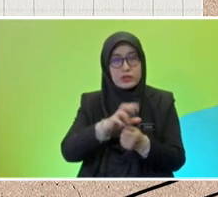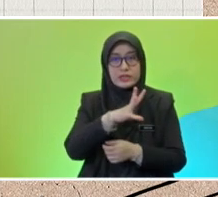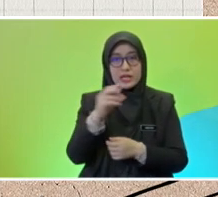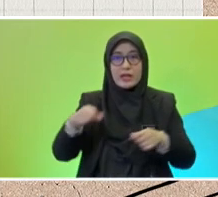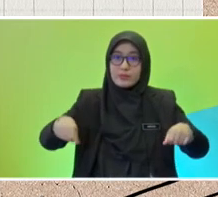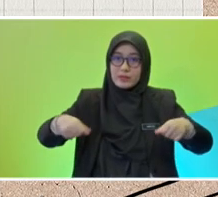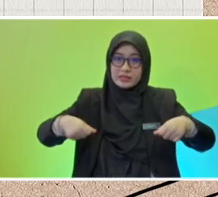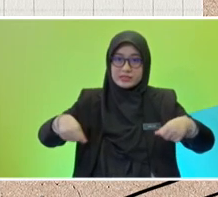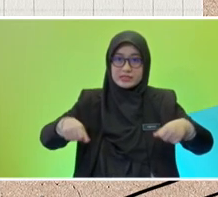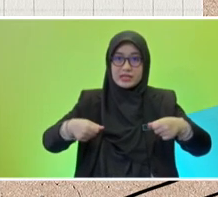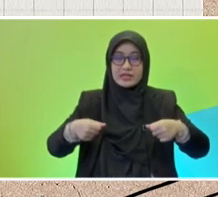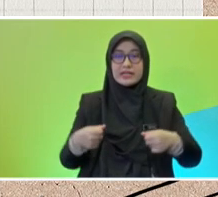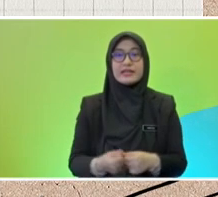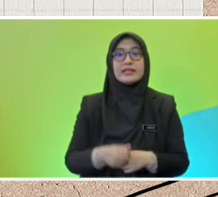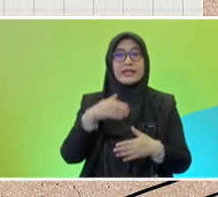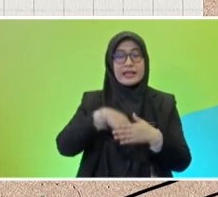sehari-hari